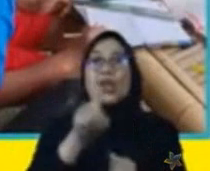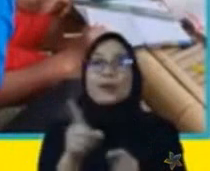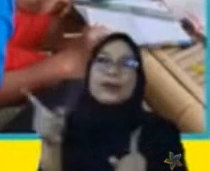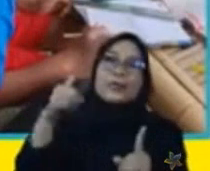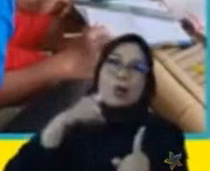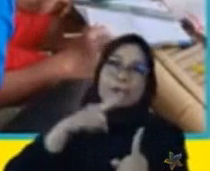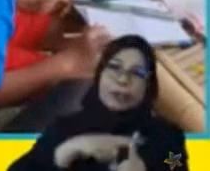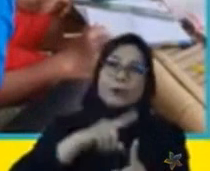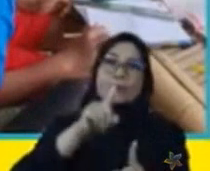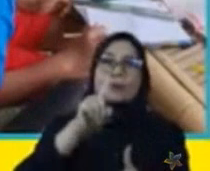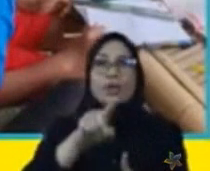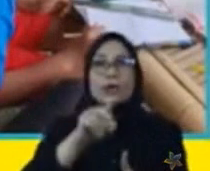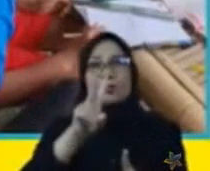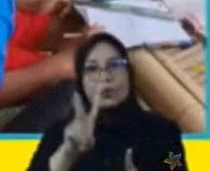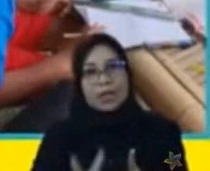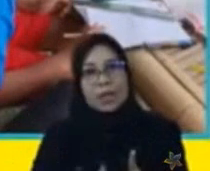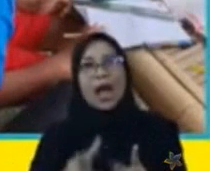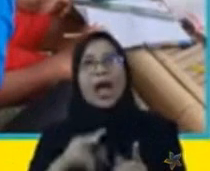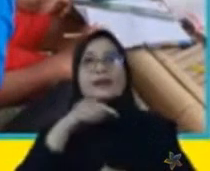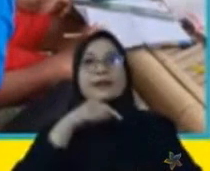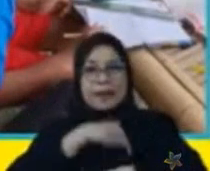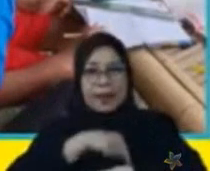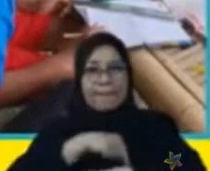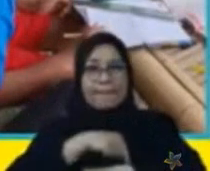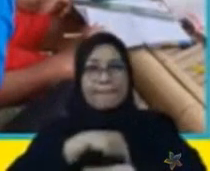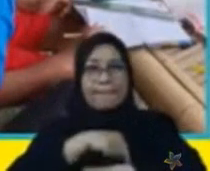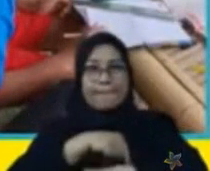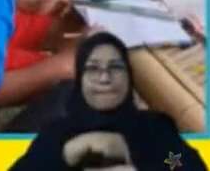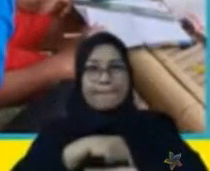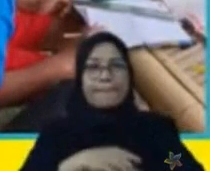1-1.5 jam. Ya, lanjut.